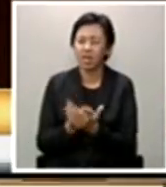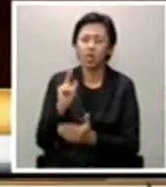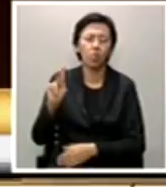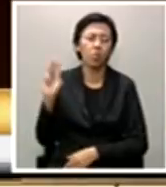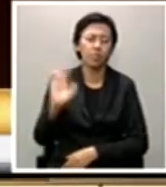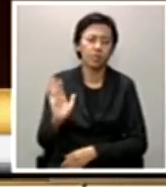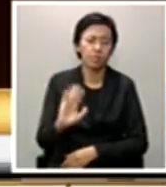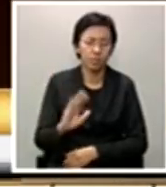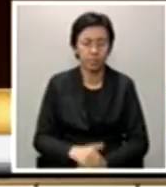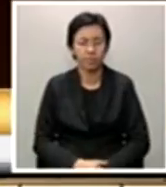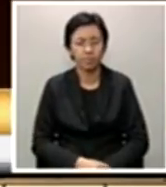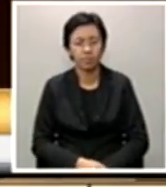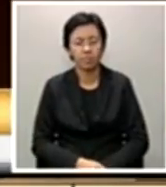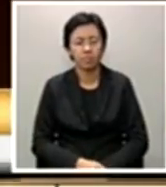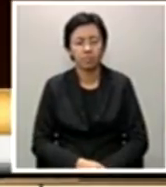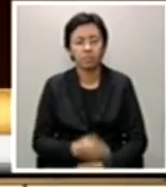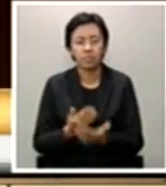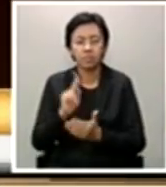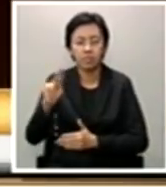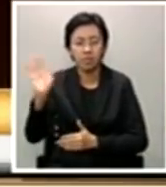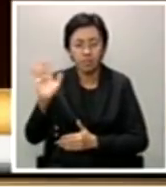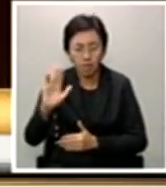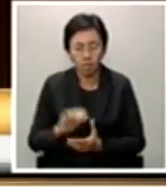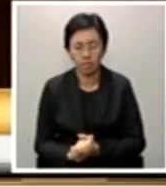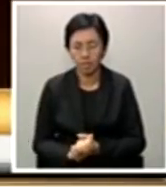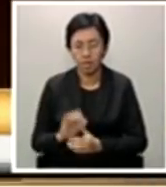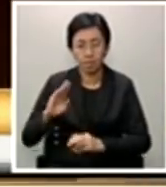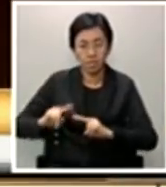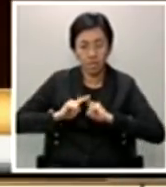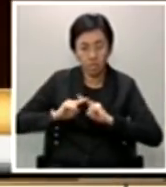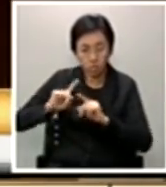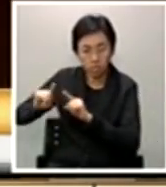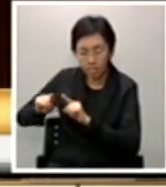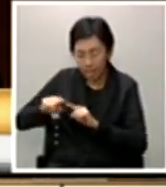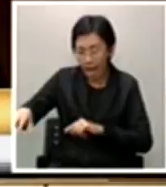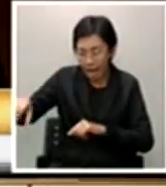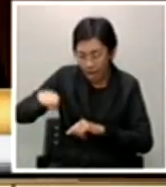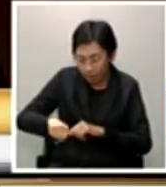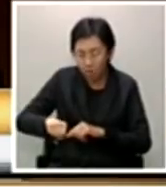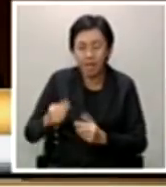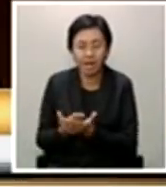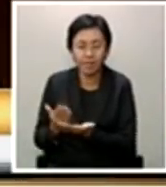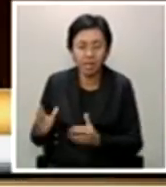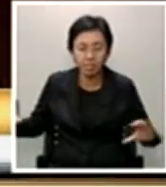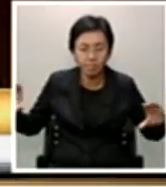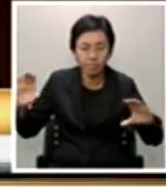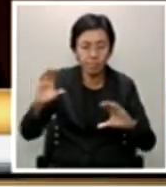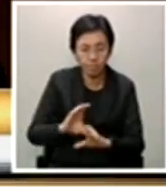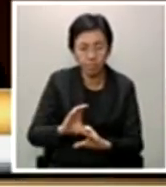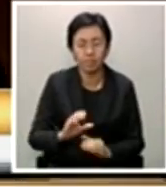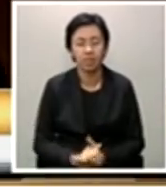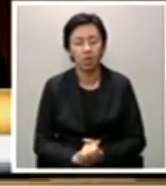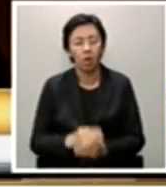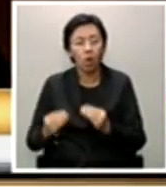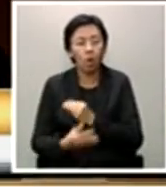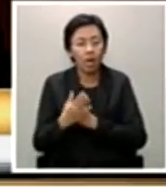เลยเราสามารถดึงเอาเอกชนเข้ามาลงทุนในโครงการขนาดใหญ่เปิดโอก